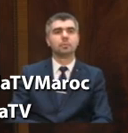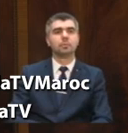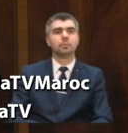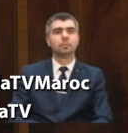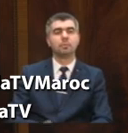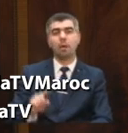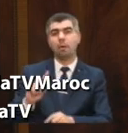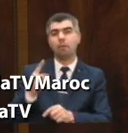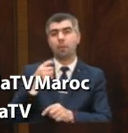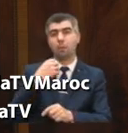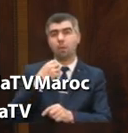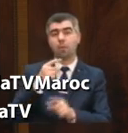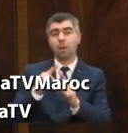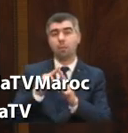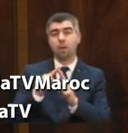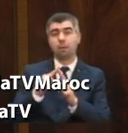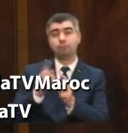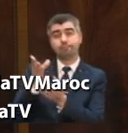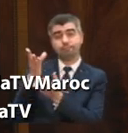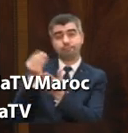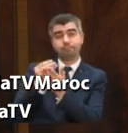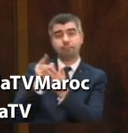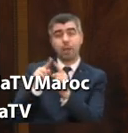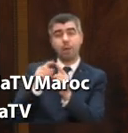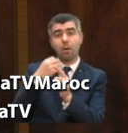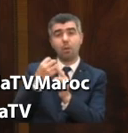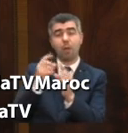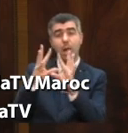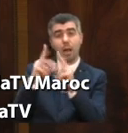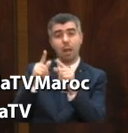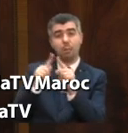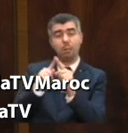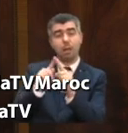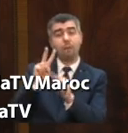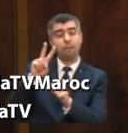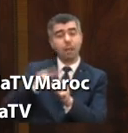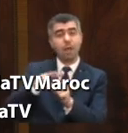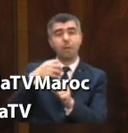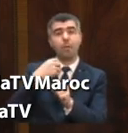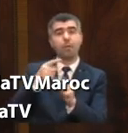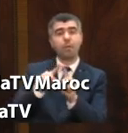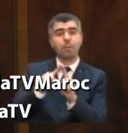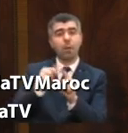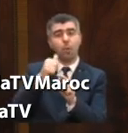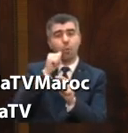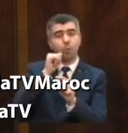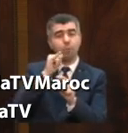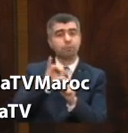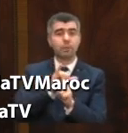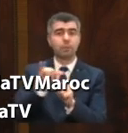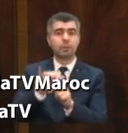لابد أولا من الإشارة إلى مصدر الأرقام حتى نكون علميين ونعطي معلومة دقيقة يمكن الاستناد إليها أولا.